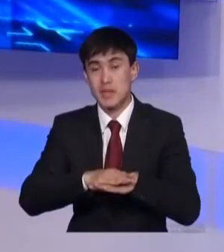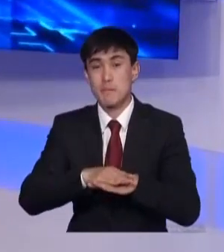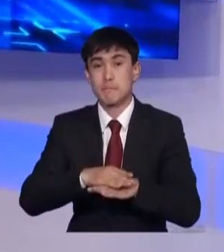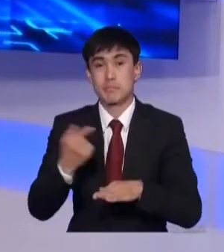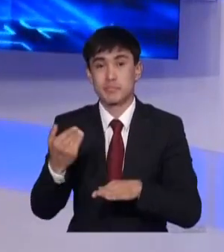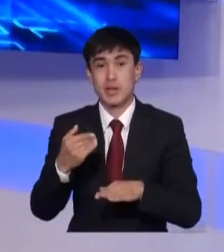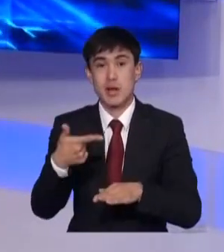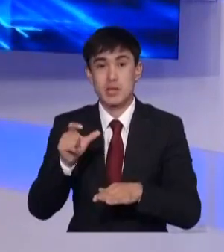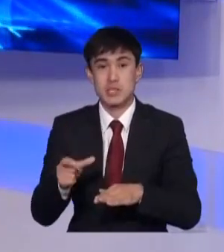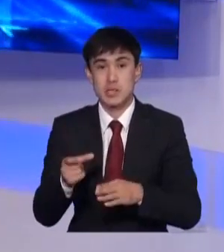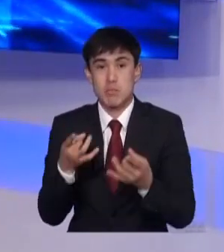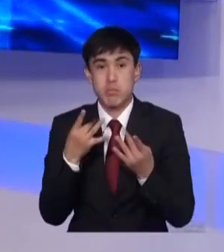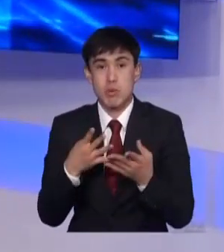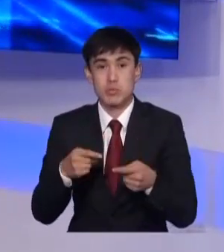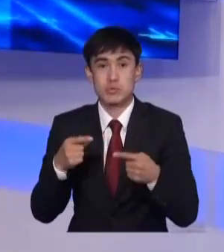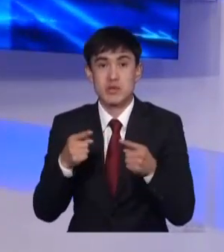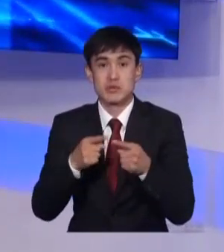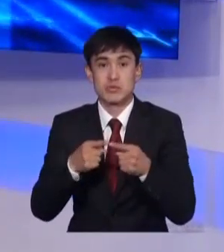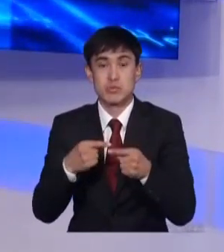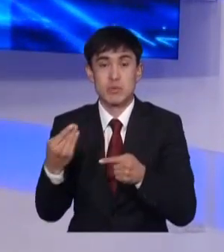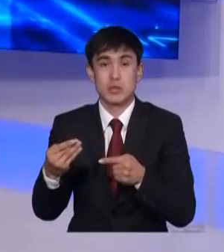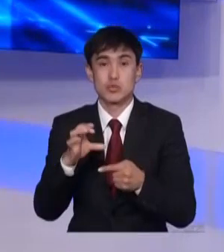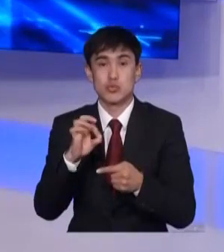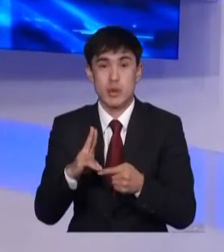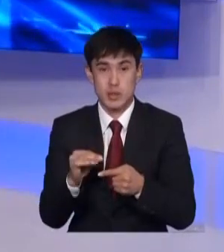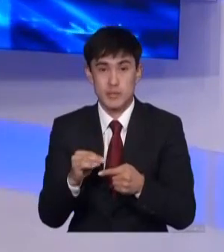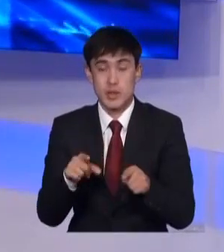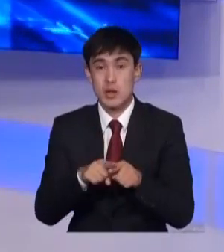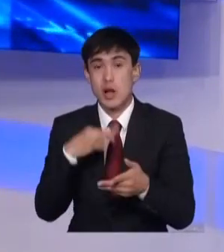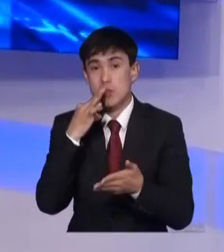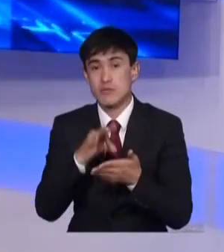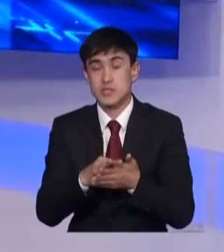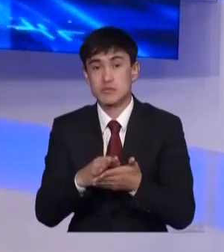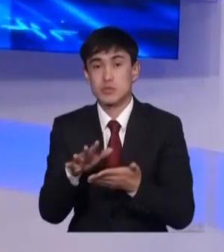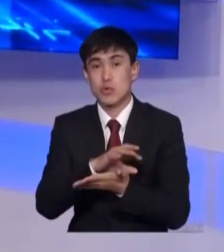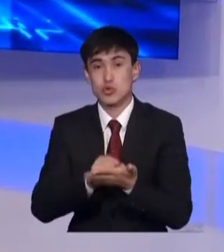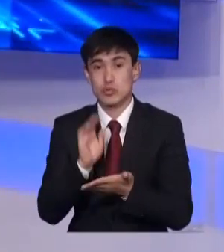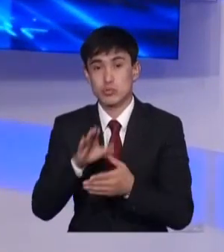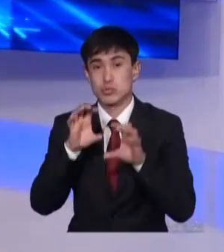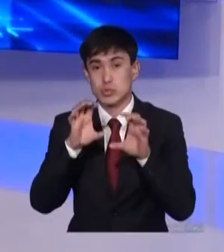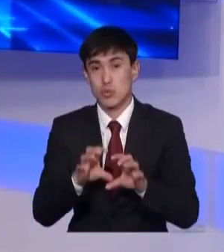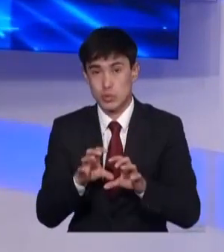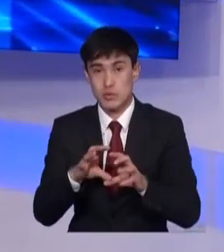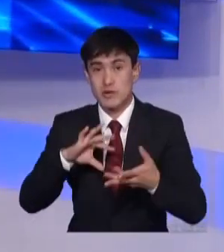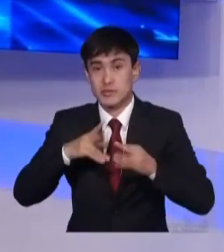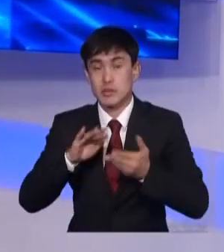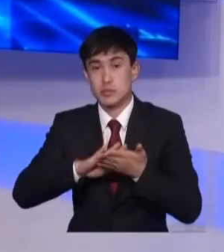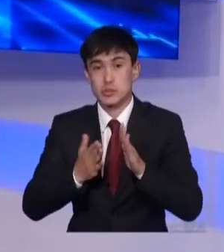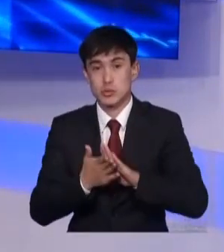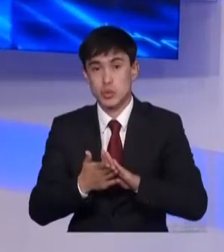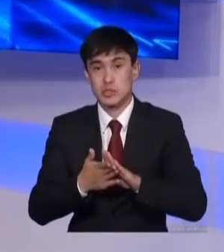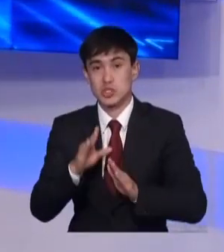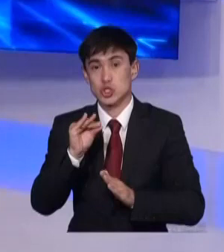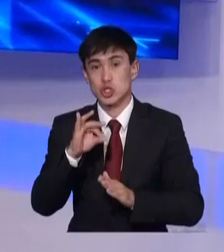предприимчивым горожанами попросту сдавалась в субаренду Какая ответственность ждёт нарушителей закона и как В целом обстоит ситуация по